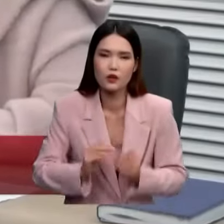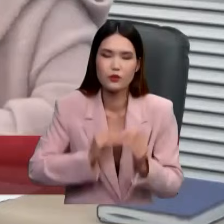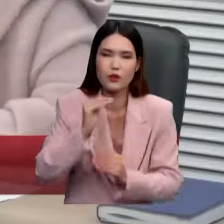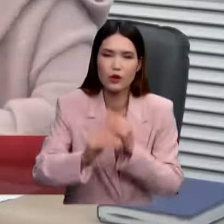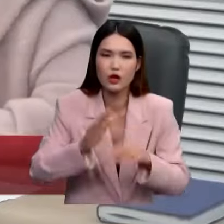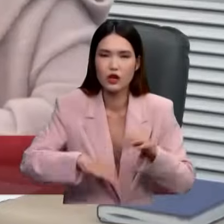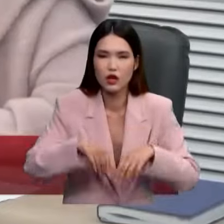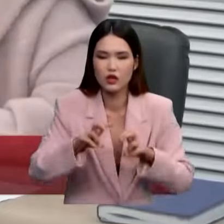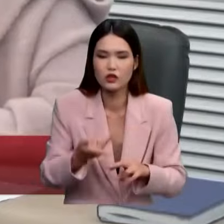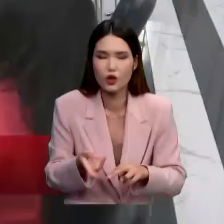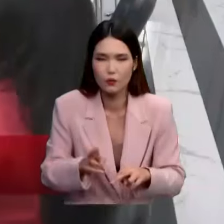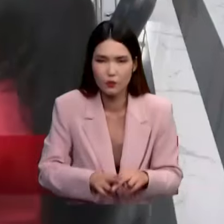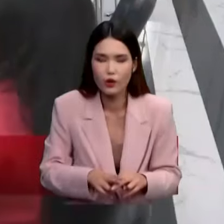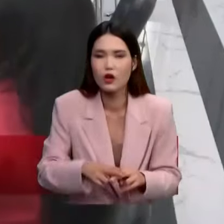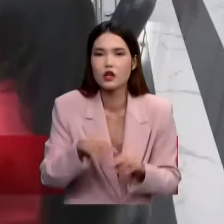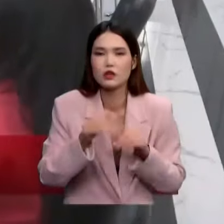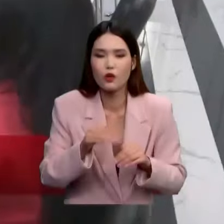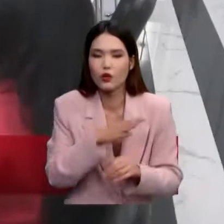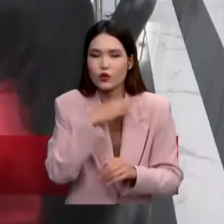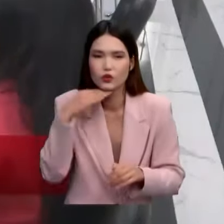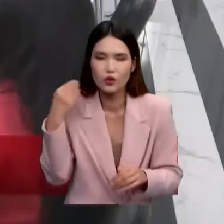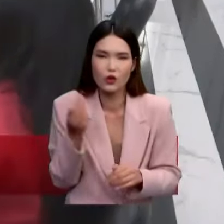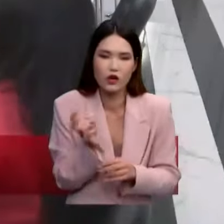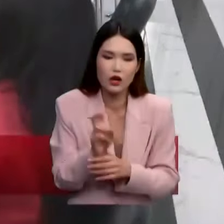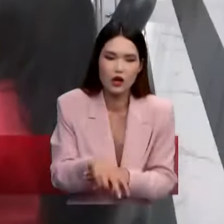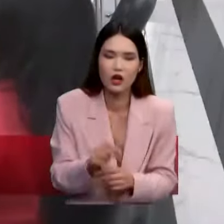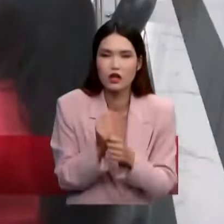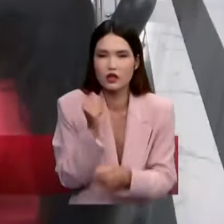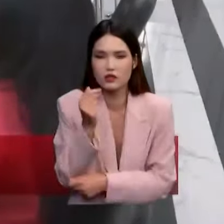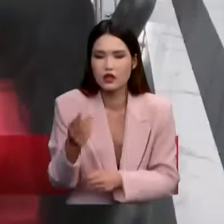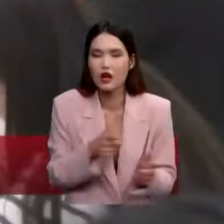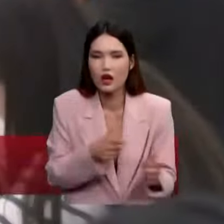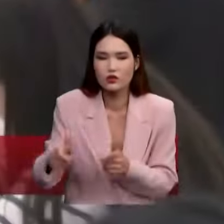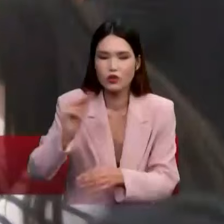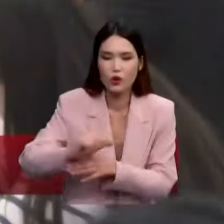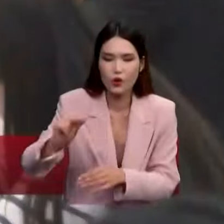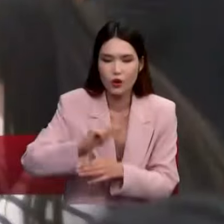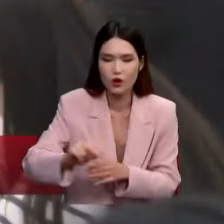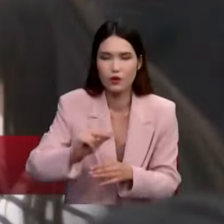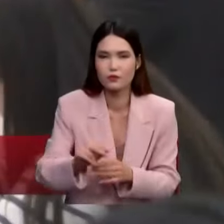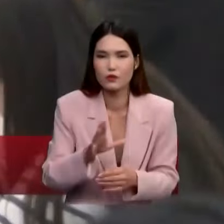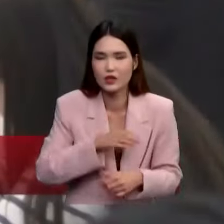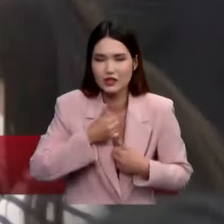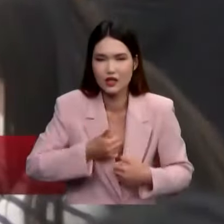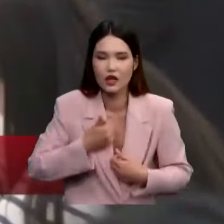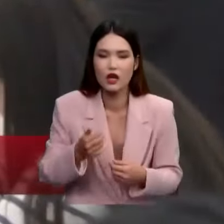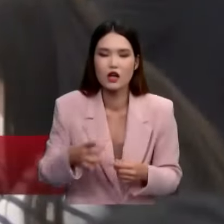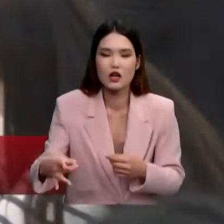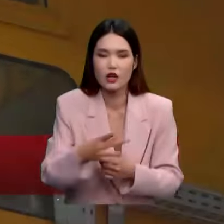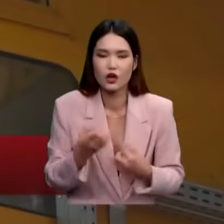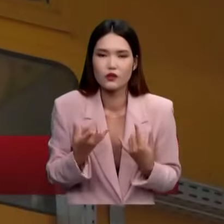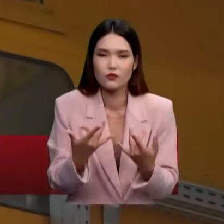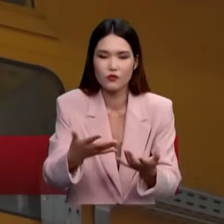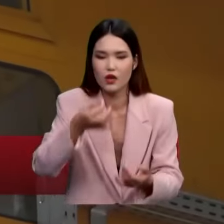поэтому молодежь не хочет идти в колледжи, даже несмотря на то, что работодатели готовы обучать за свой счет. В регионе наиболее востребованные